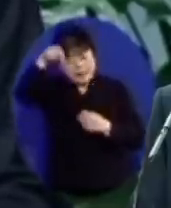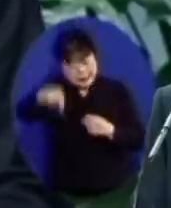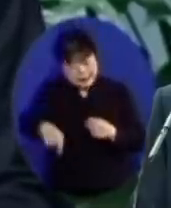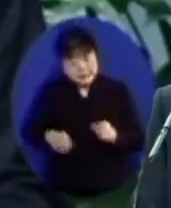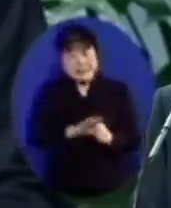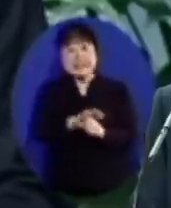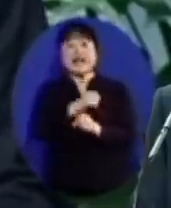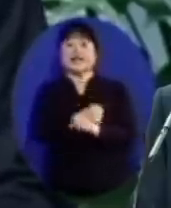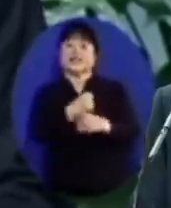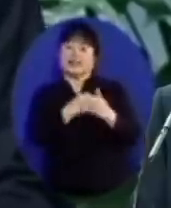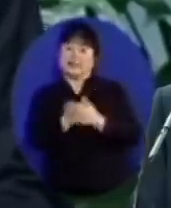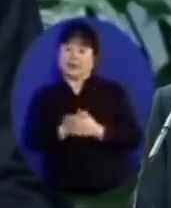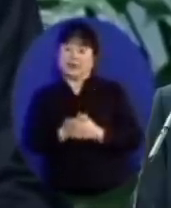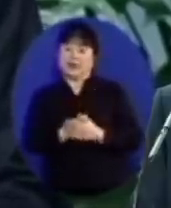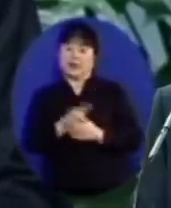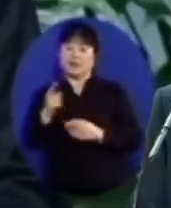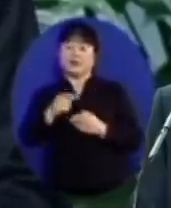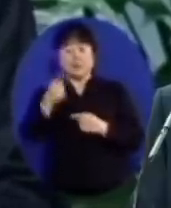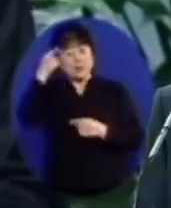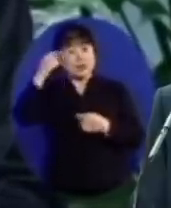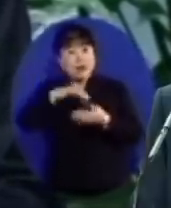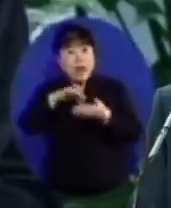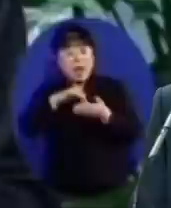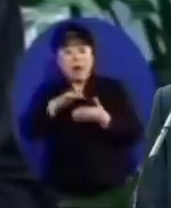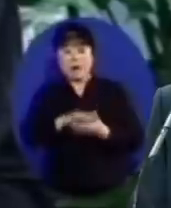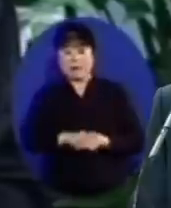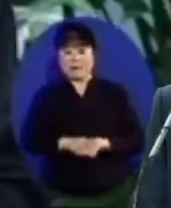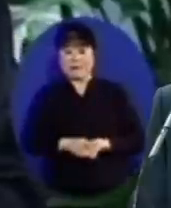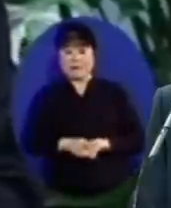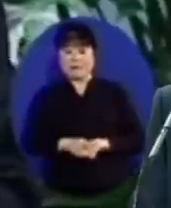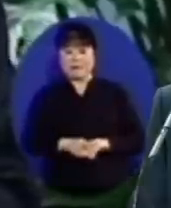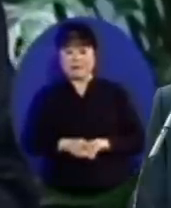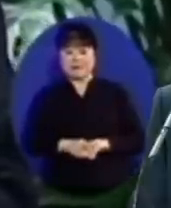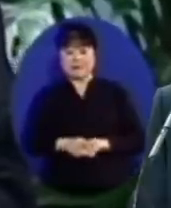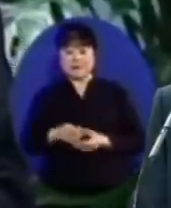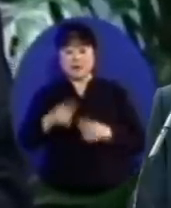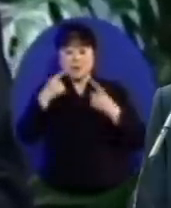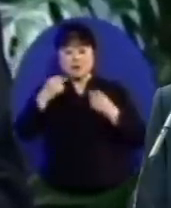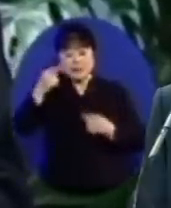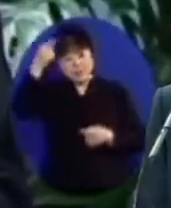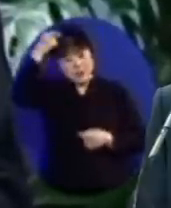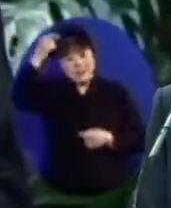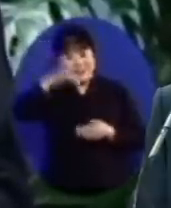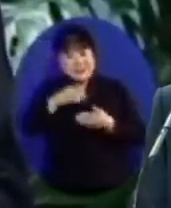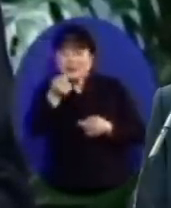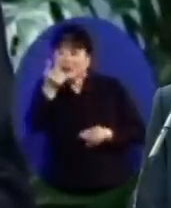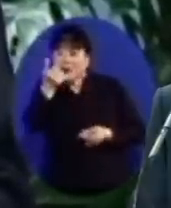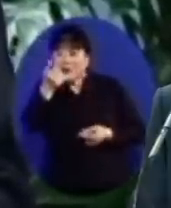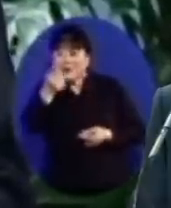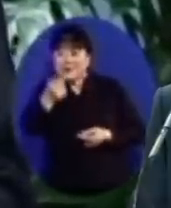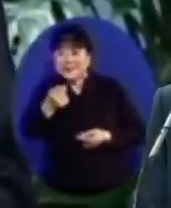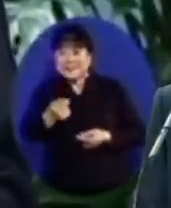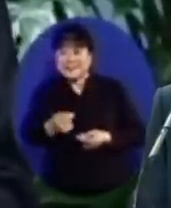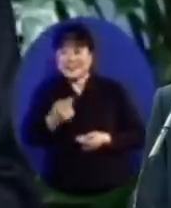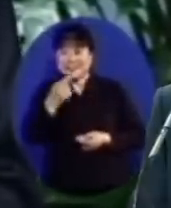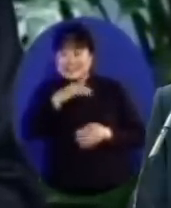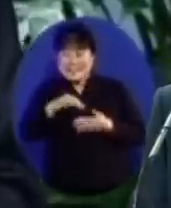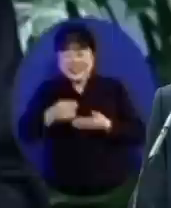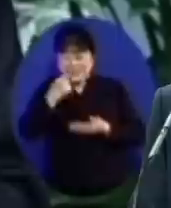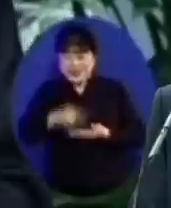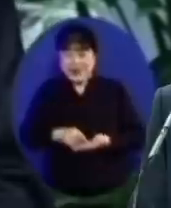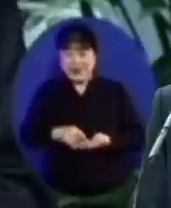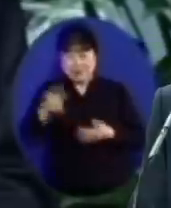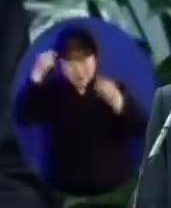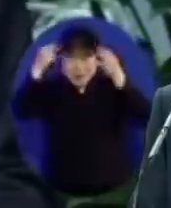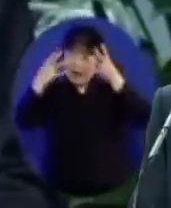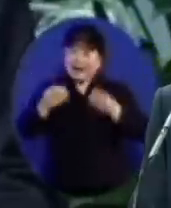때문에. 무엇 때문에 우리 머리털을 다 헵니까? 내 머리털은 헬 때 수가 많지 않으니까 쉽지만 여러분 머리털은 어려워요.